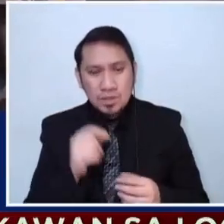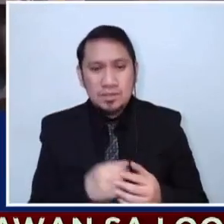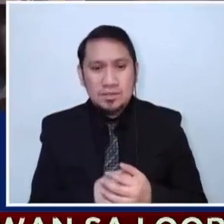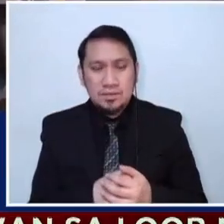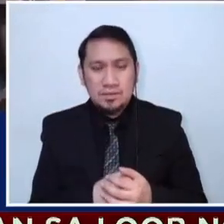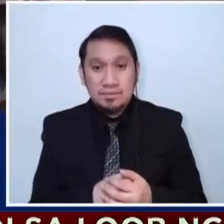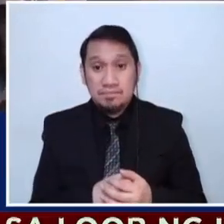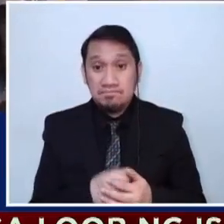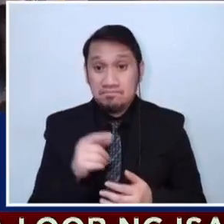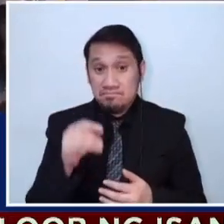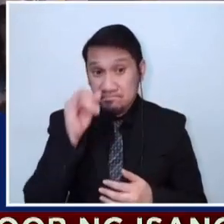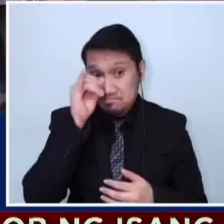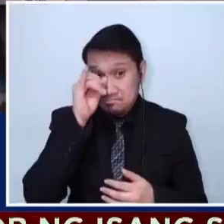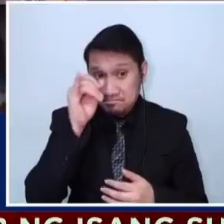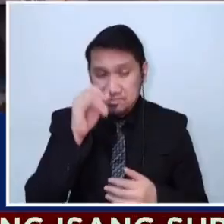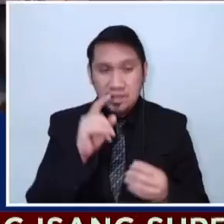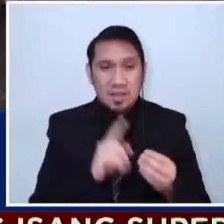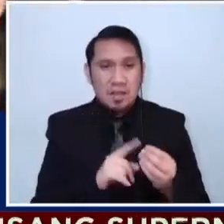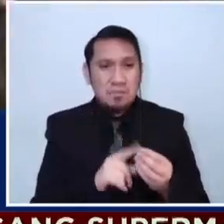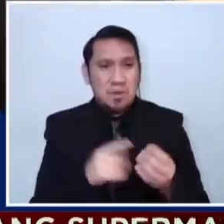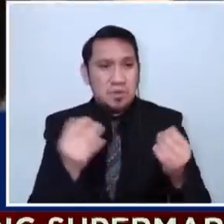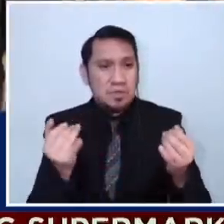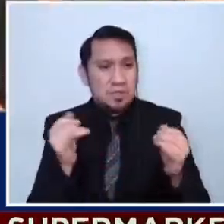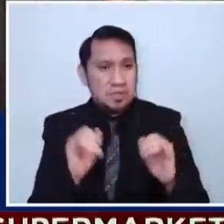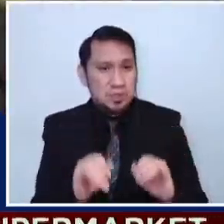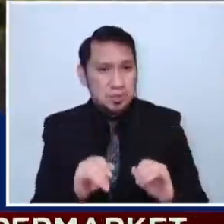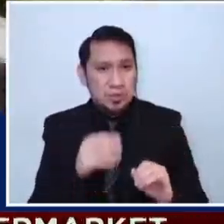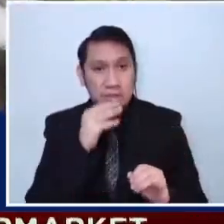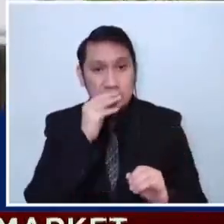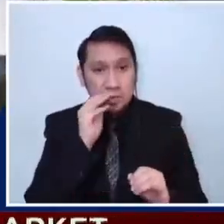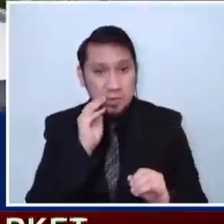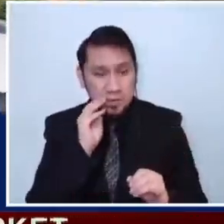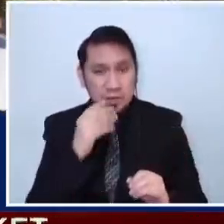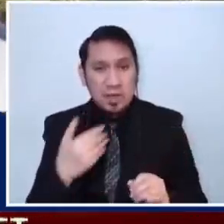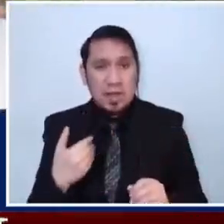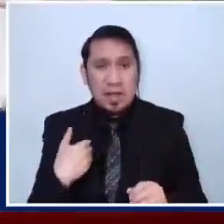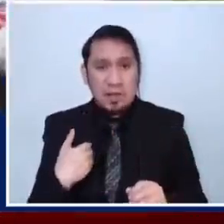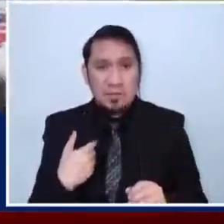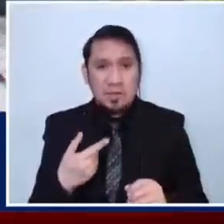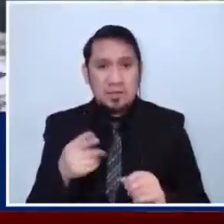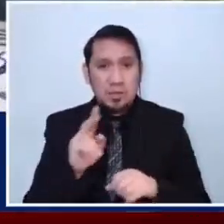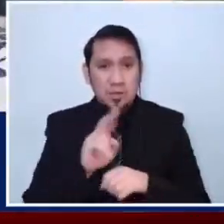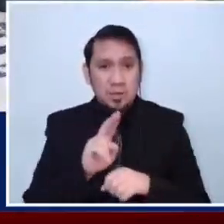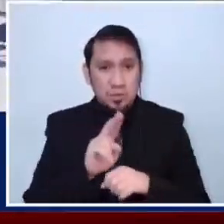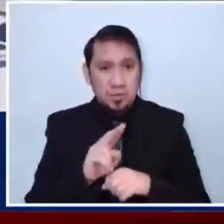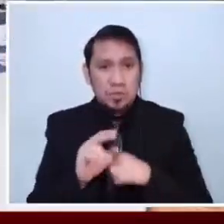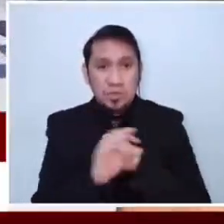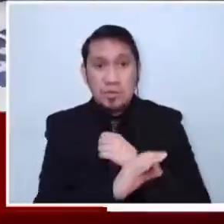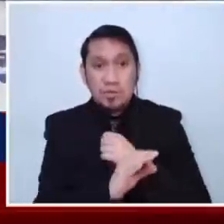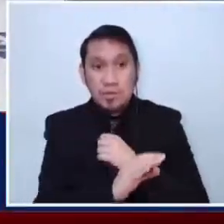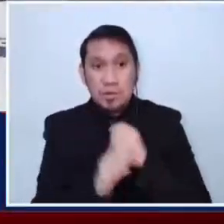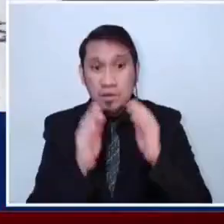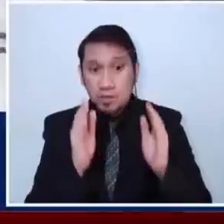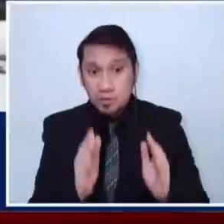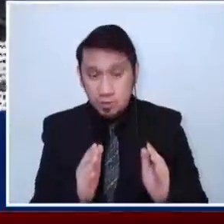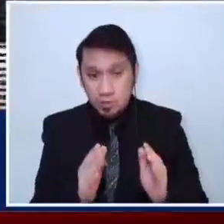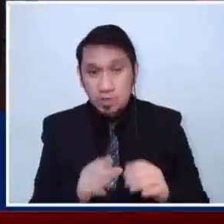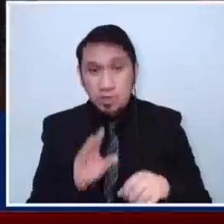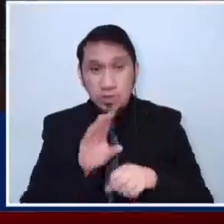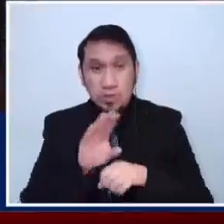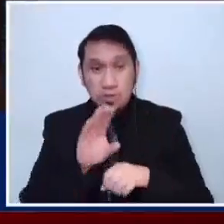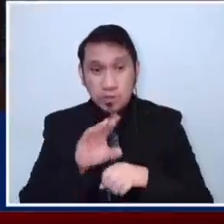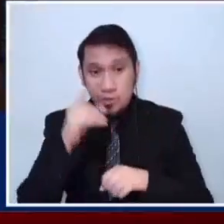Mayor Dumagoso tungkol sa isyung nilabas ni Senador Manny Pacquiao na may kandidatong gumagamit ng dayuhan bilang consultant sa